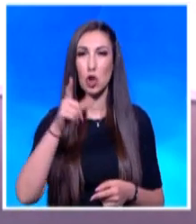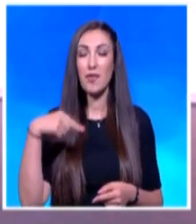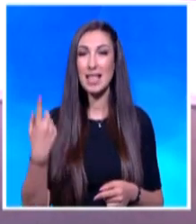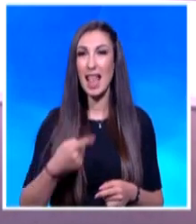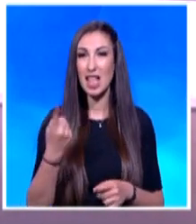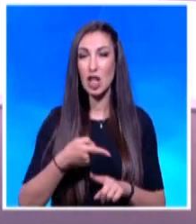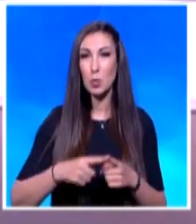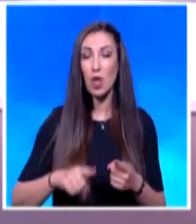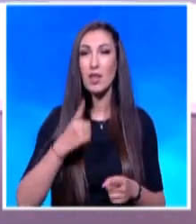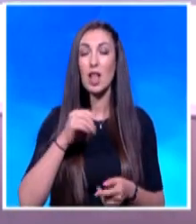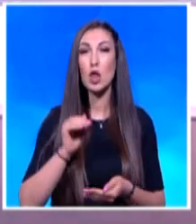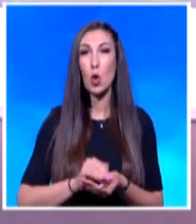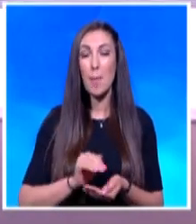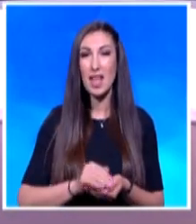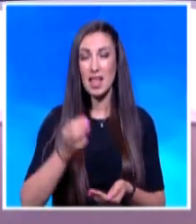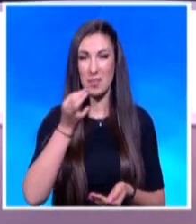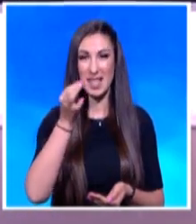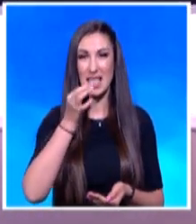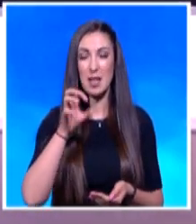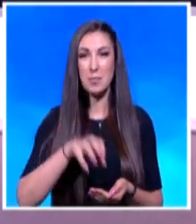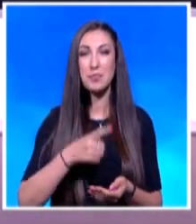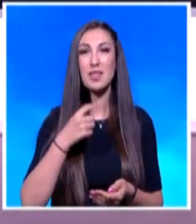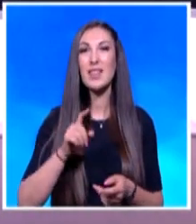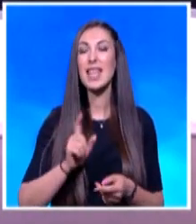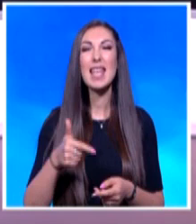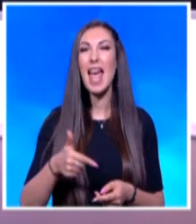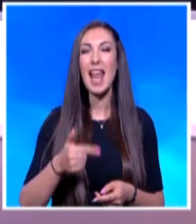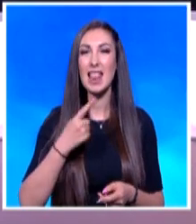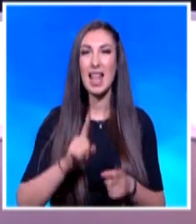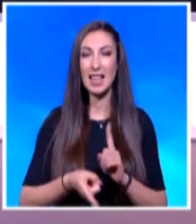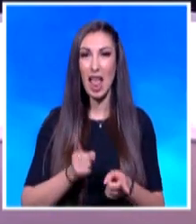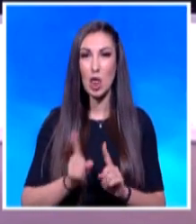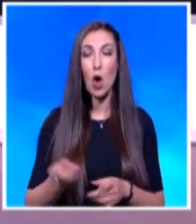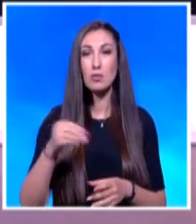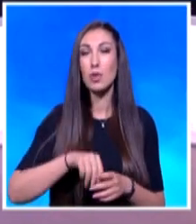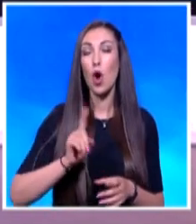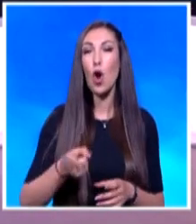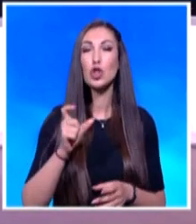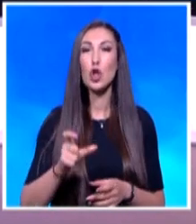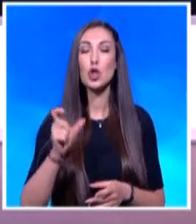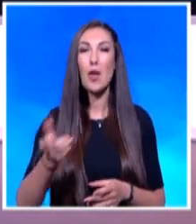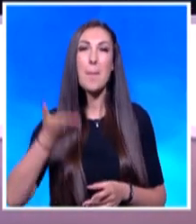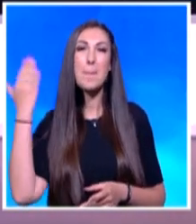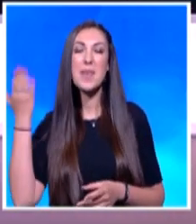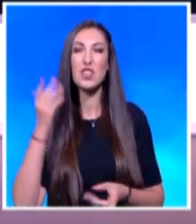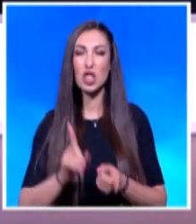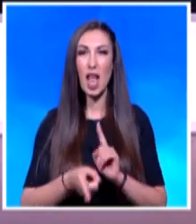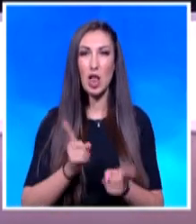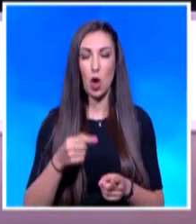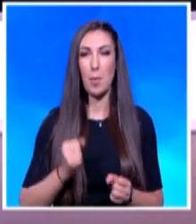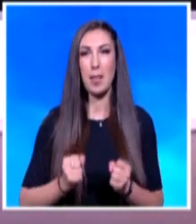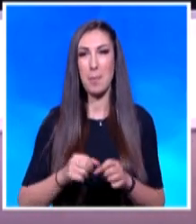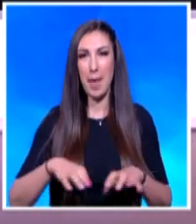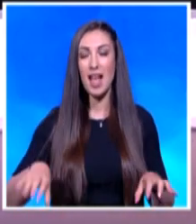сините са домакини, а за първи път от години на Герена като треньор ще се завърне Стойчо Стоев. Бившият наставник на Левски е на пейката